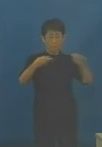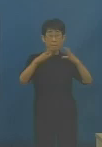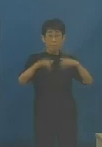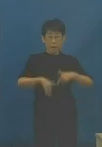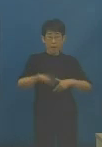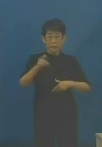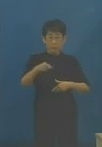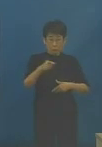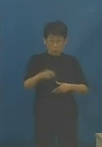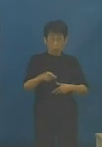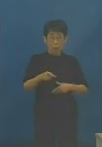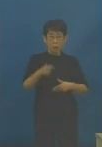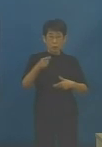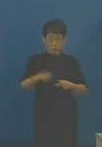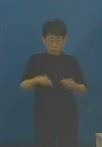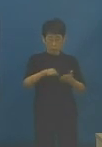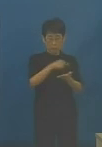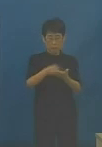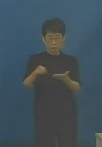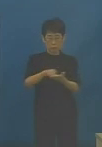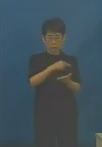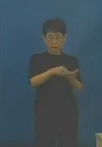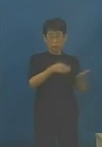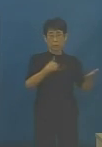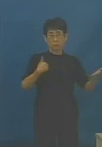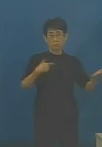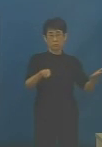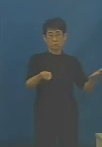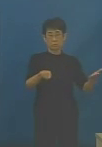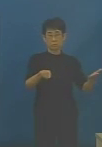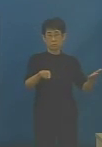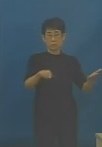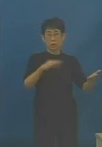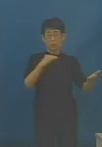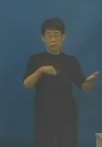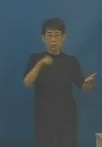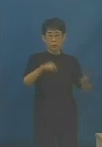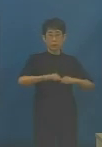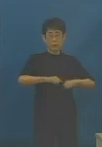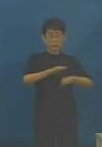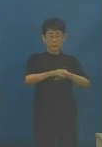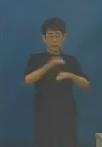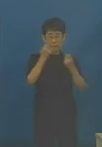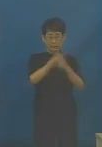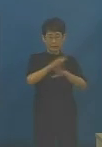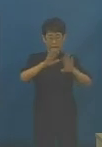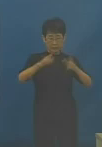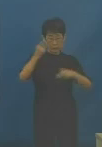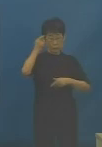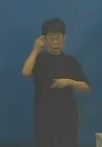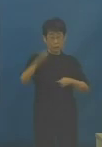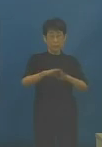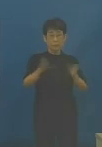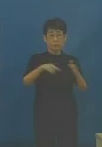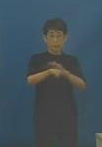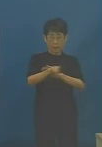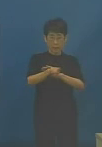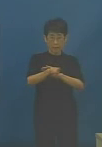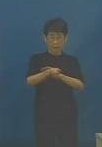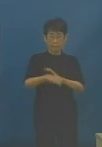、こういうやり方で間違いはないだろうと思って導入をさせていただくわけでありますが、こういうものをま